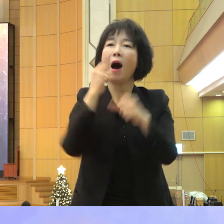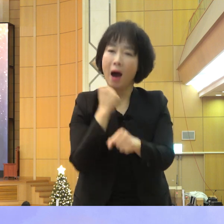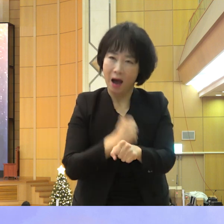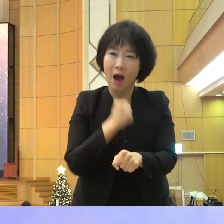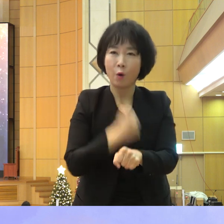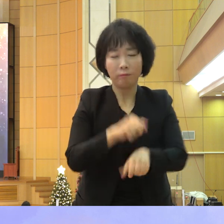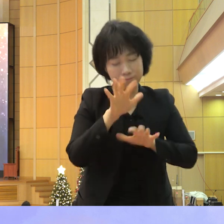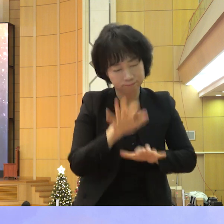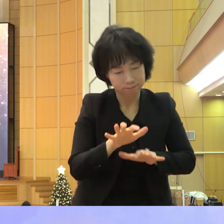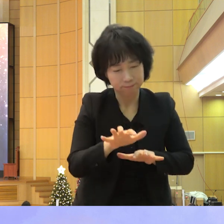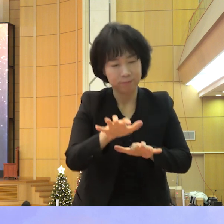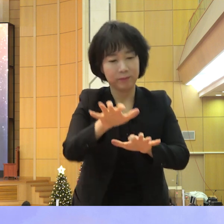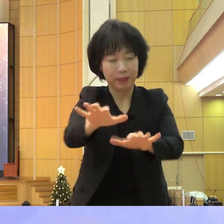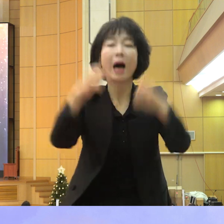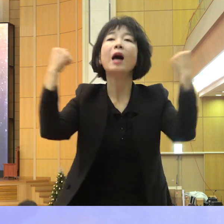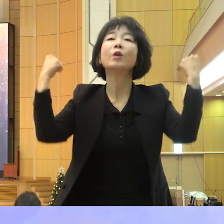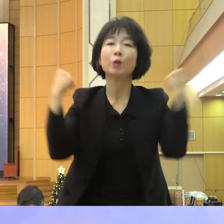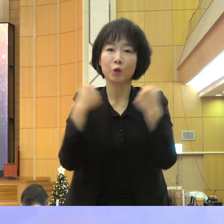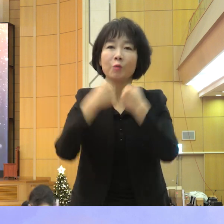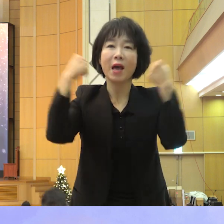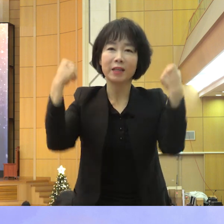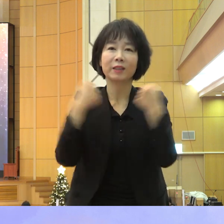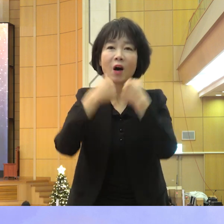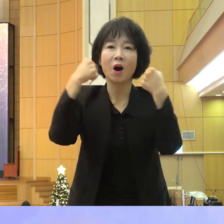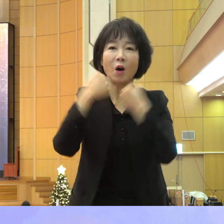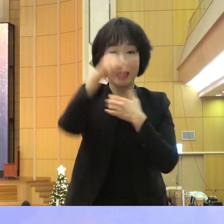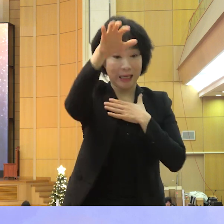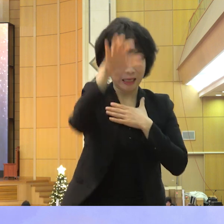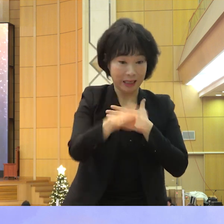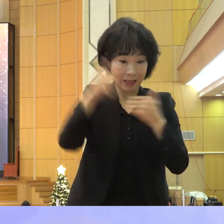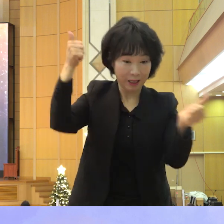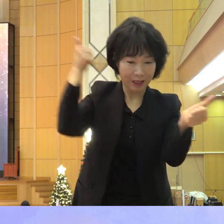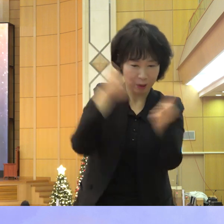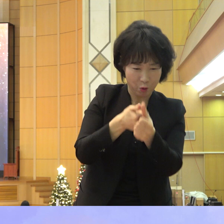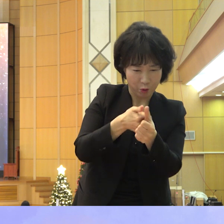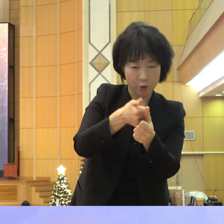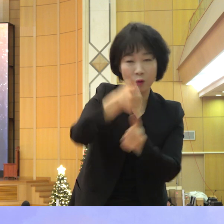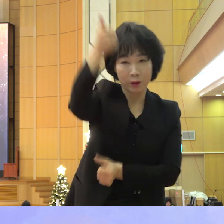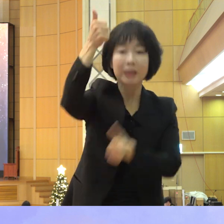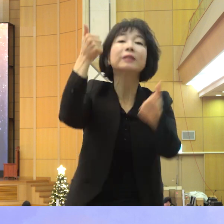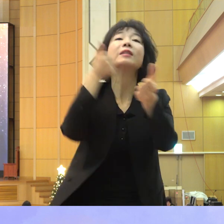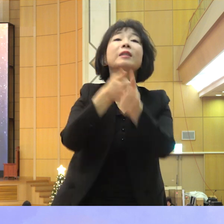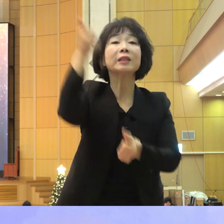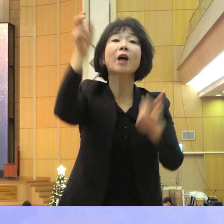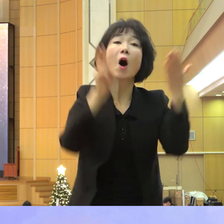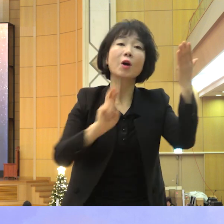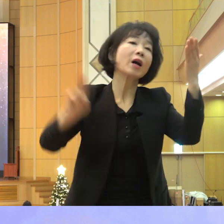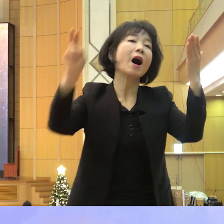노래하며 행진하여 싸움에서 이기고